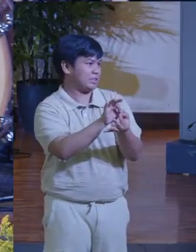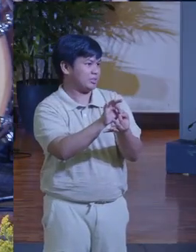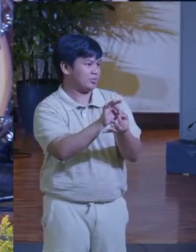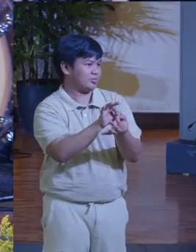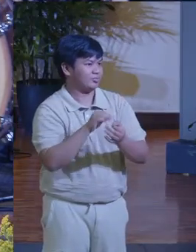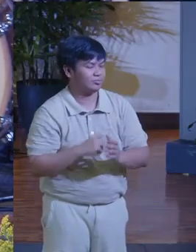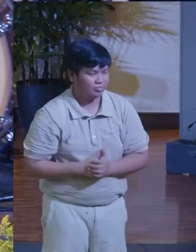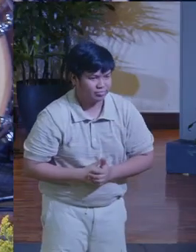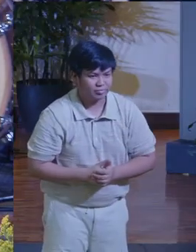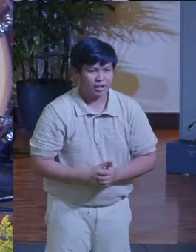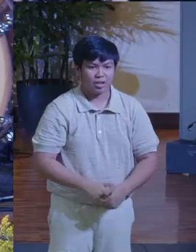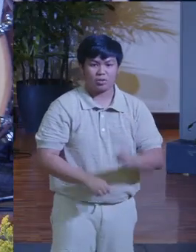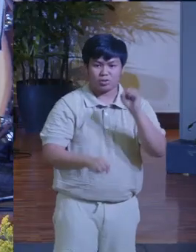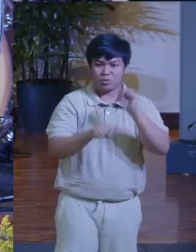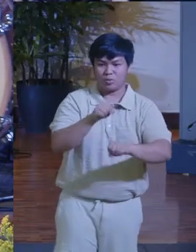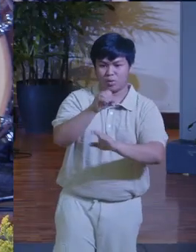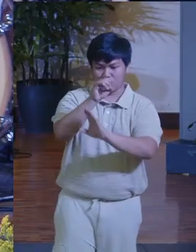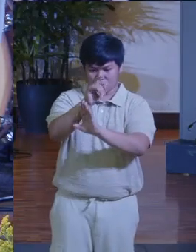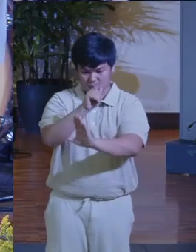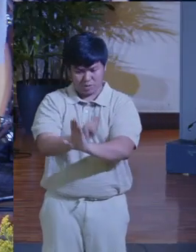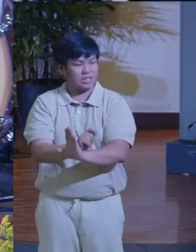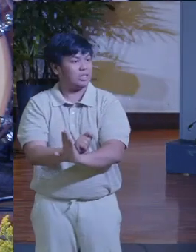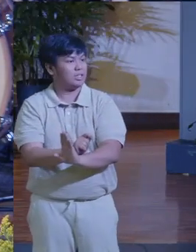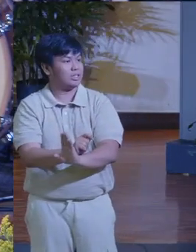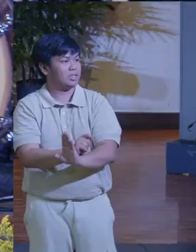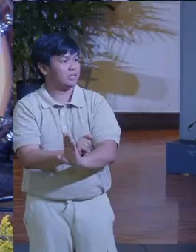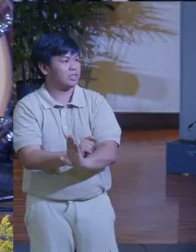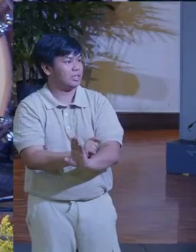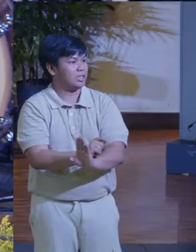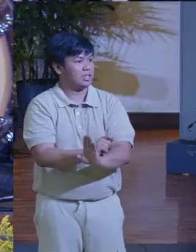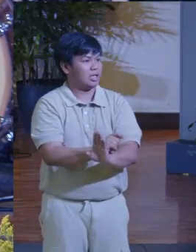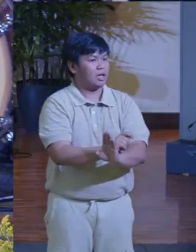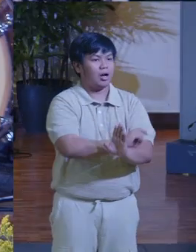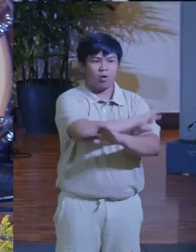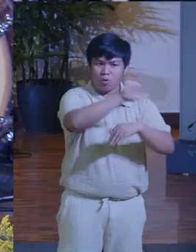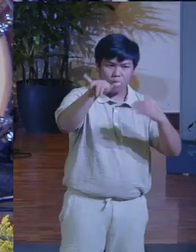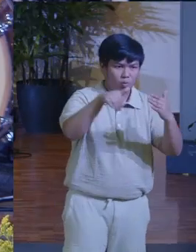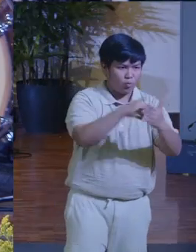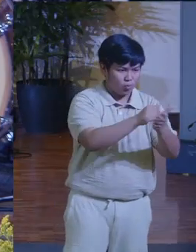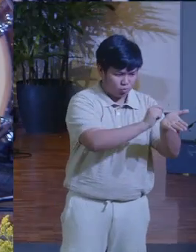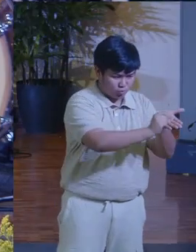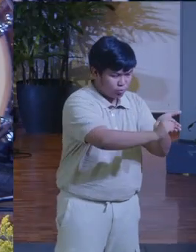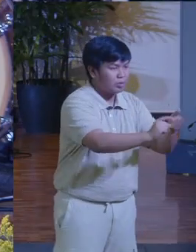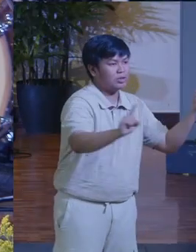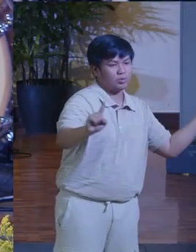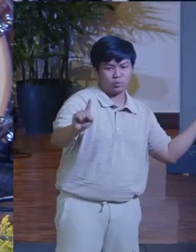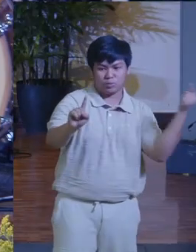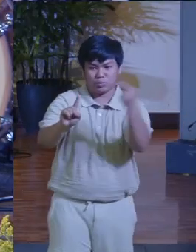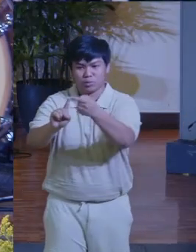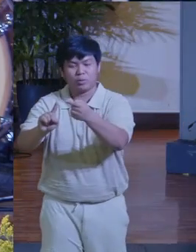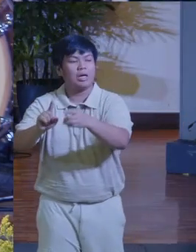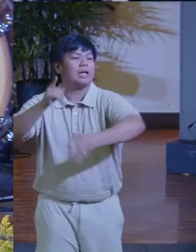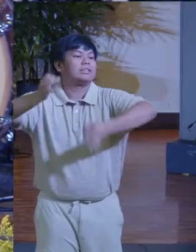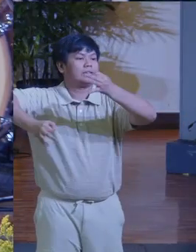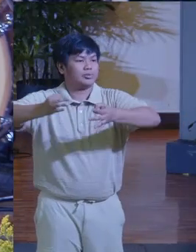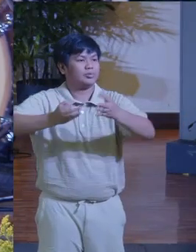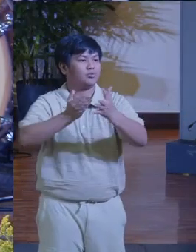God. So sa Old Testament pa lang, itinuturo na ang justification by